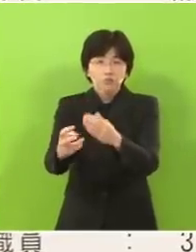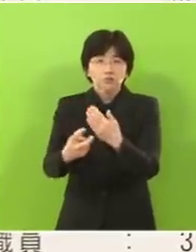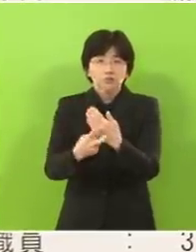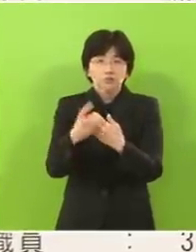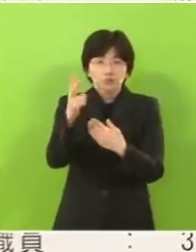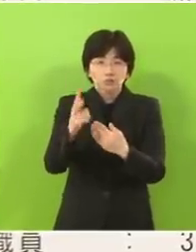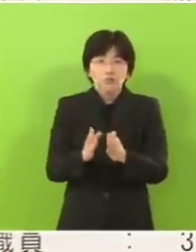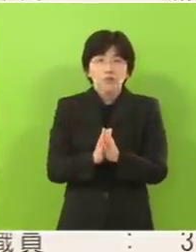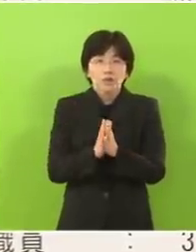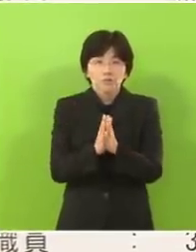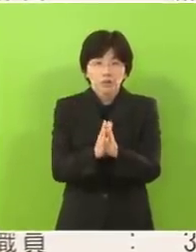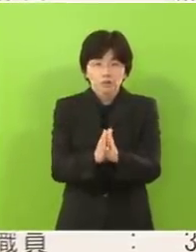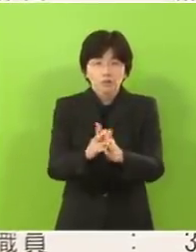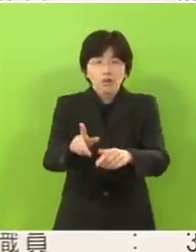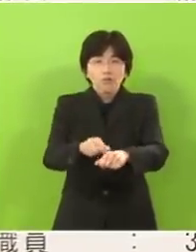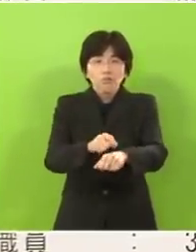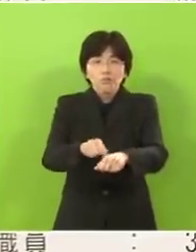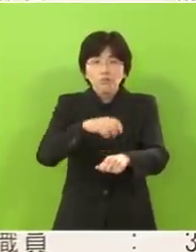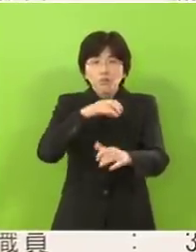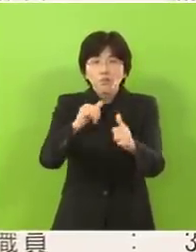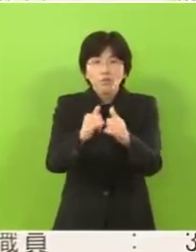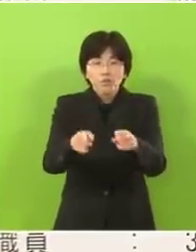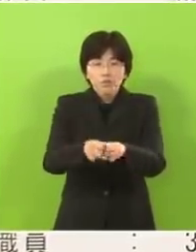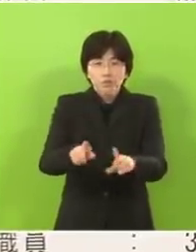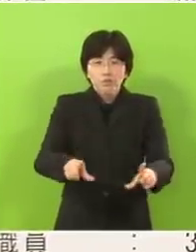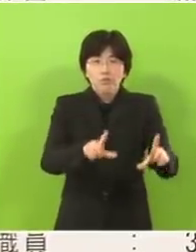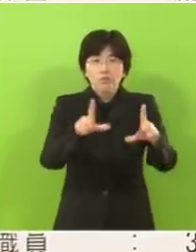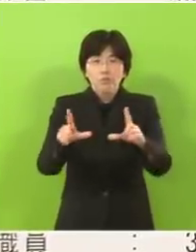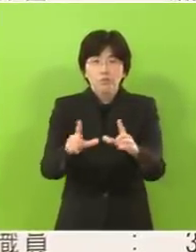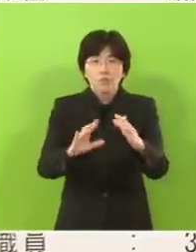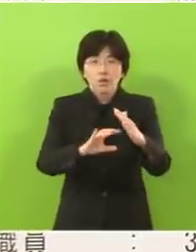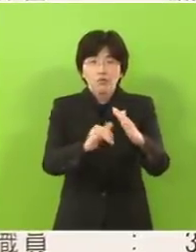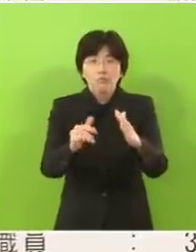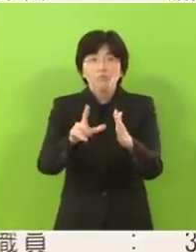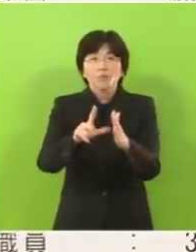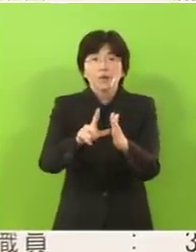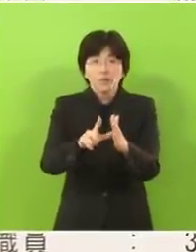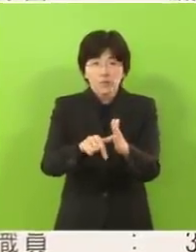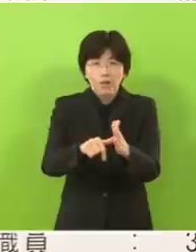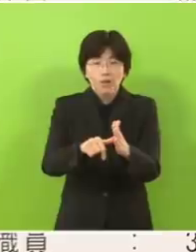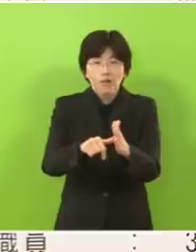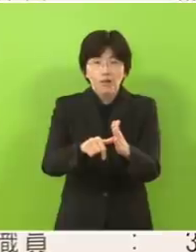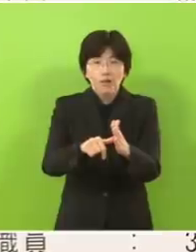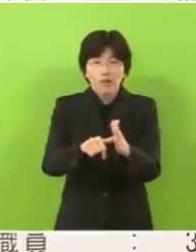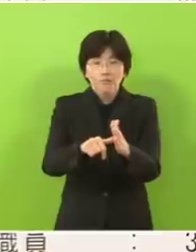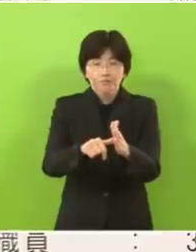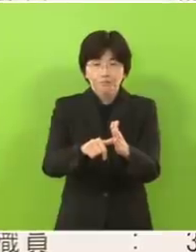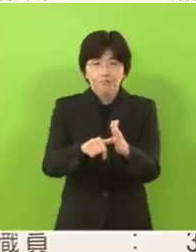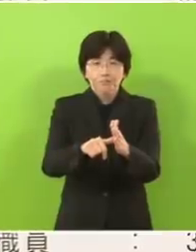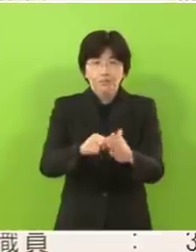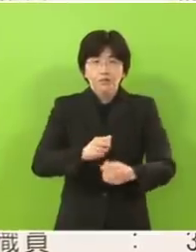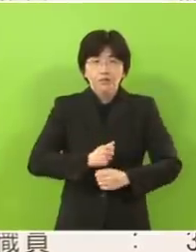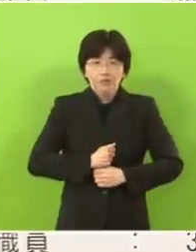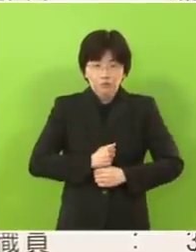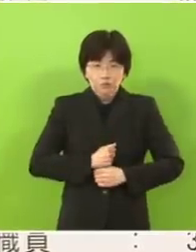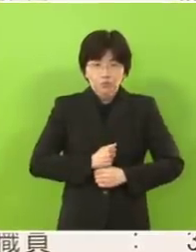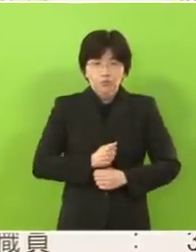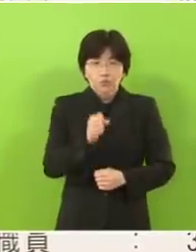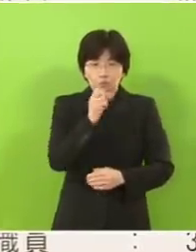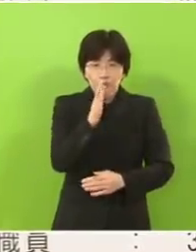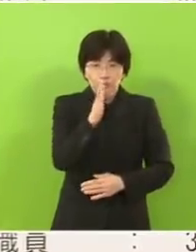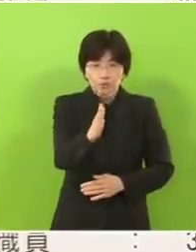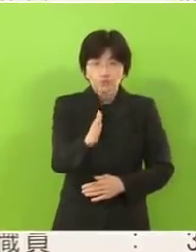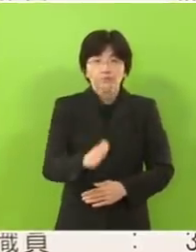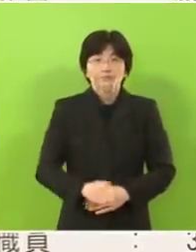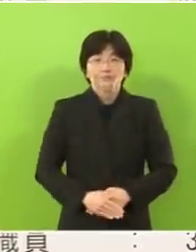するようお願いいたします特に高齢者と同郷されているご家庭の方はくれぐれも注意をよろしくお願い